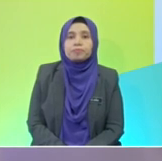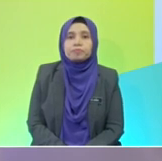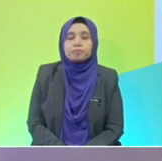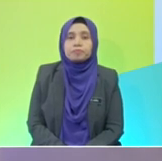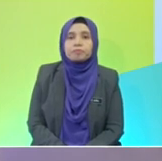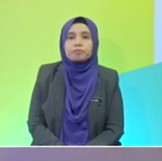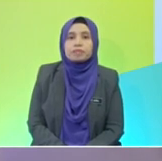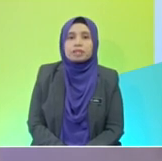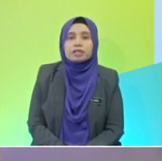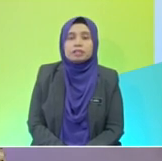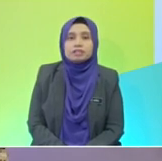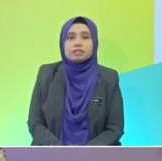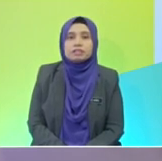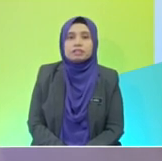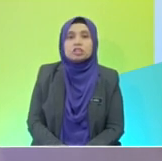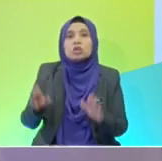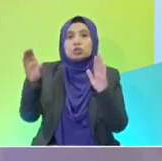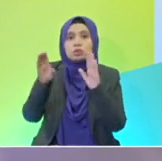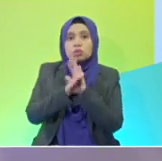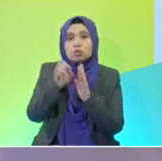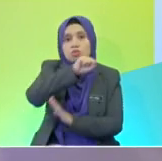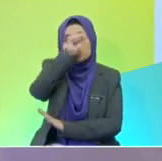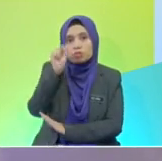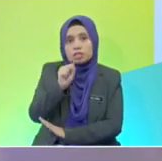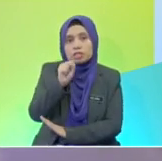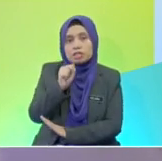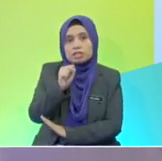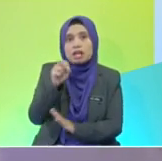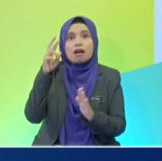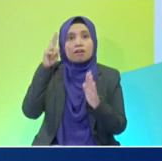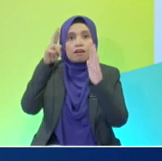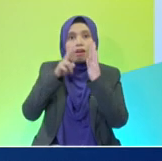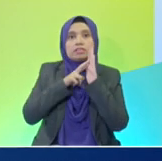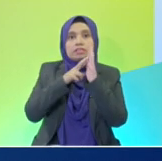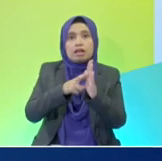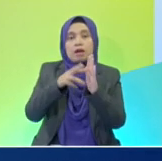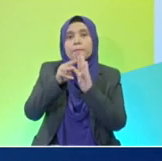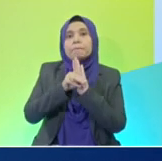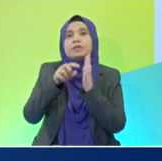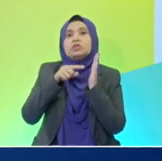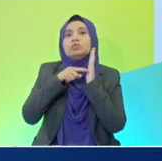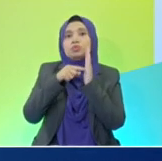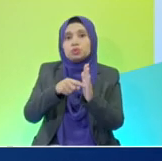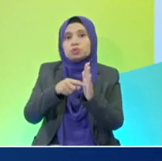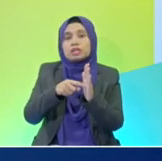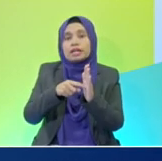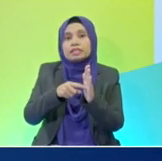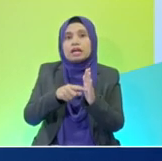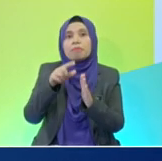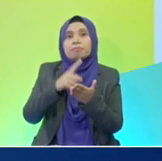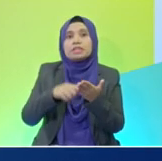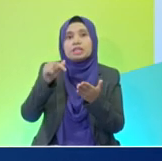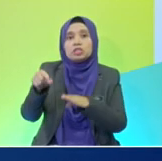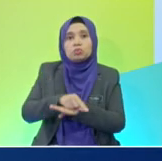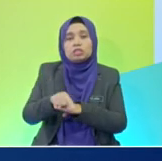ini adalah contoh soal Line Raja menunjukkan peralatan pengujian yang digunakan dalam kerja